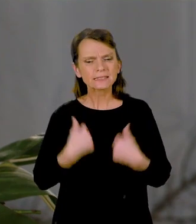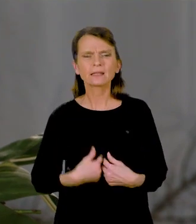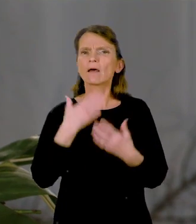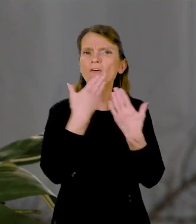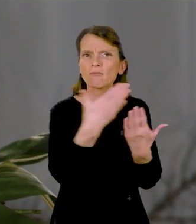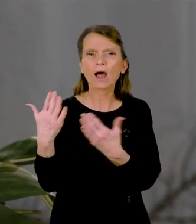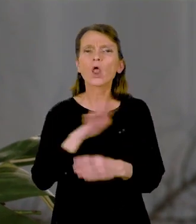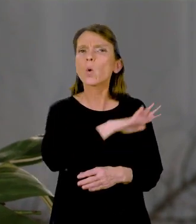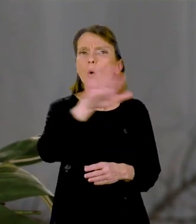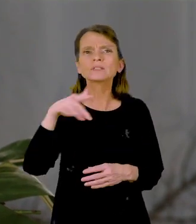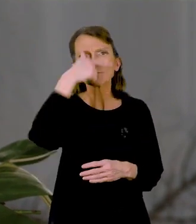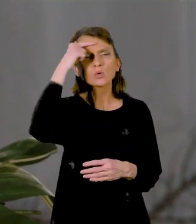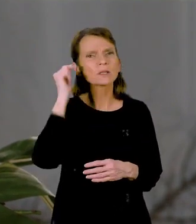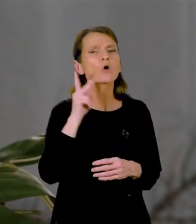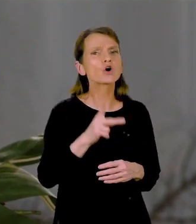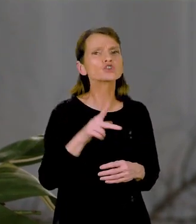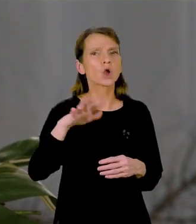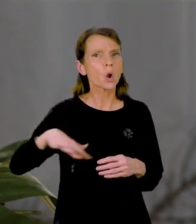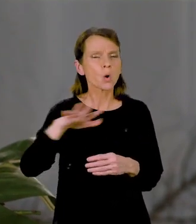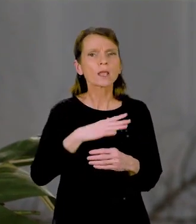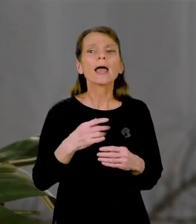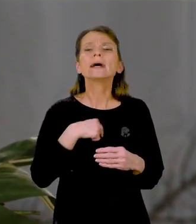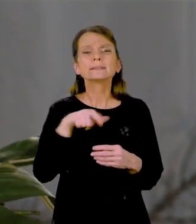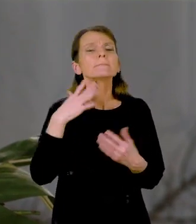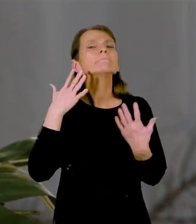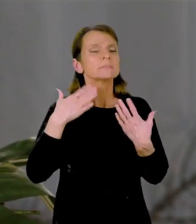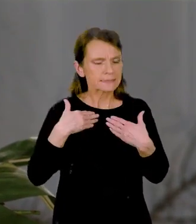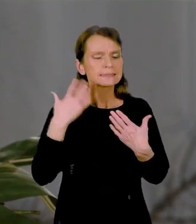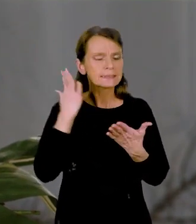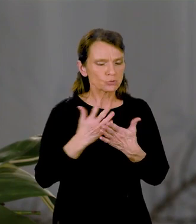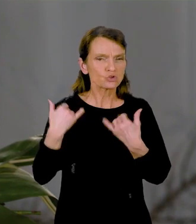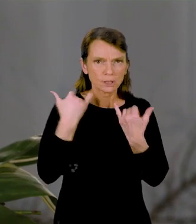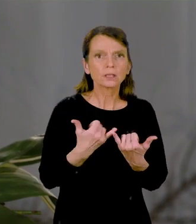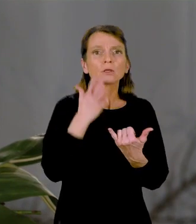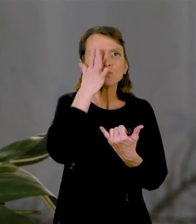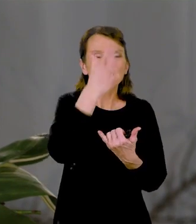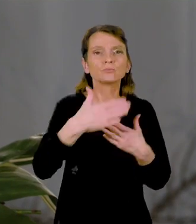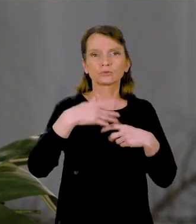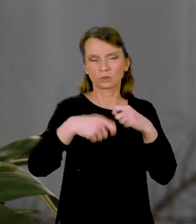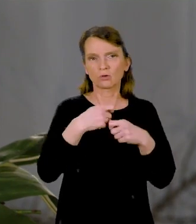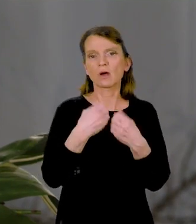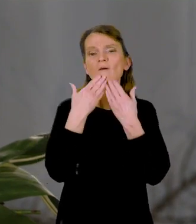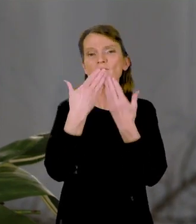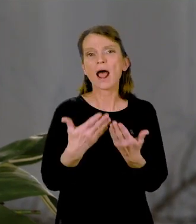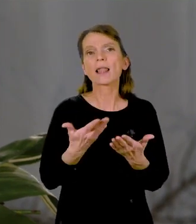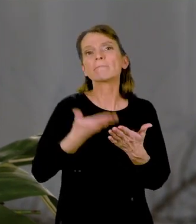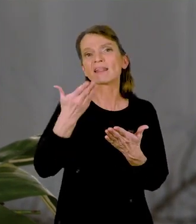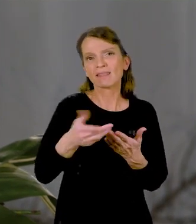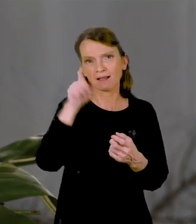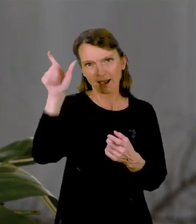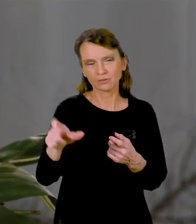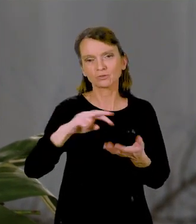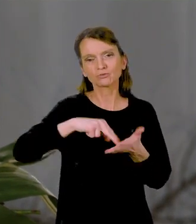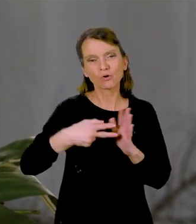Iskrena hvala vsem Kočevkam in Kočevcem, s katerimi sem in bom gotovo še sodeloval tudi v prihodnje. Hvala predlagatelju,